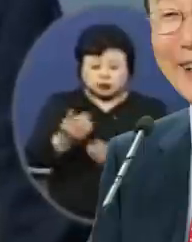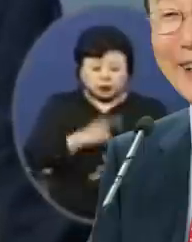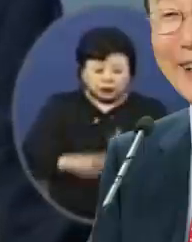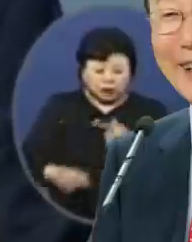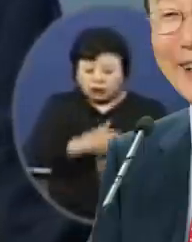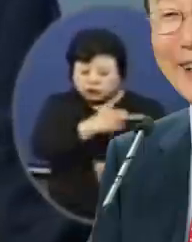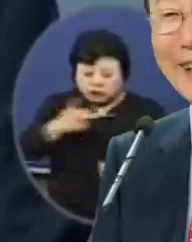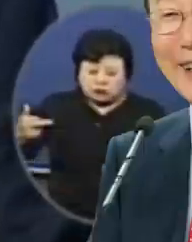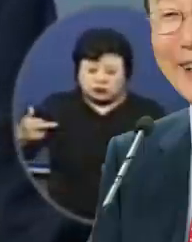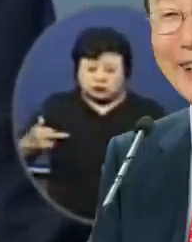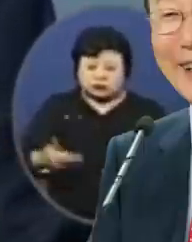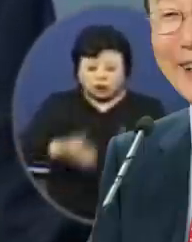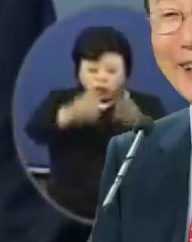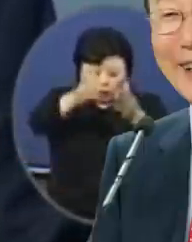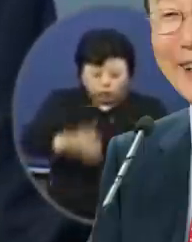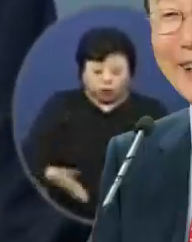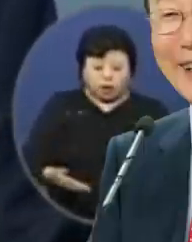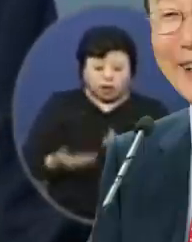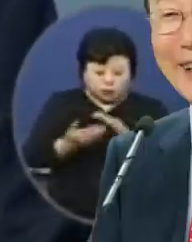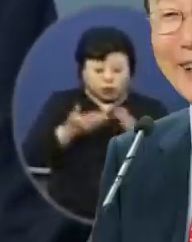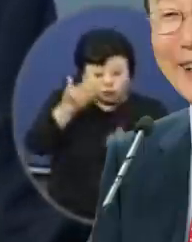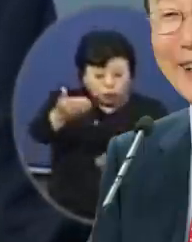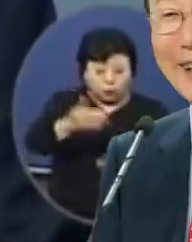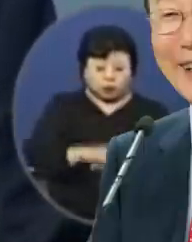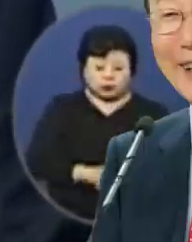큰 일을 내가 너를 통해서 하겠다.